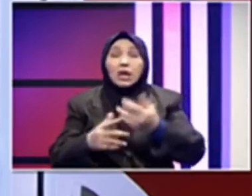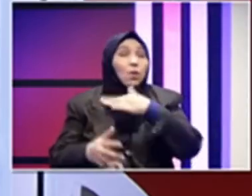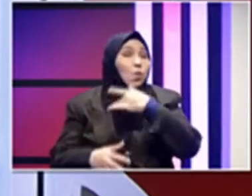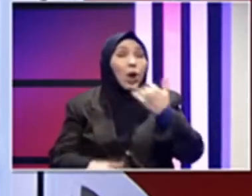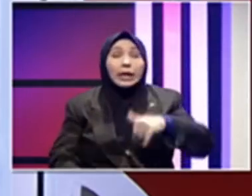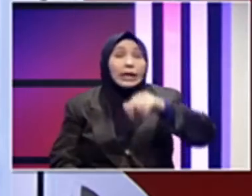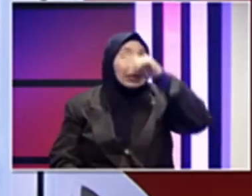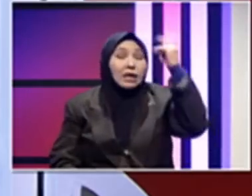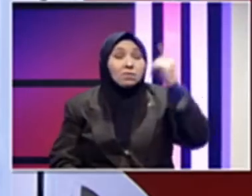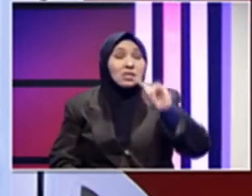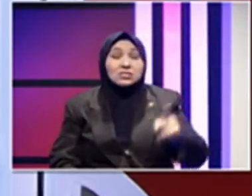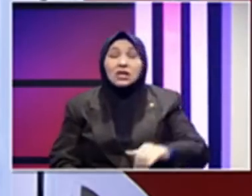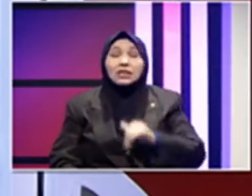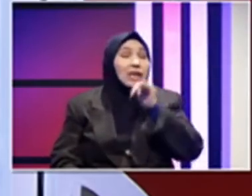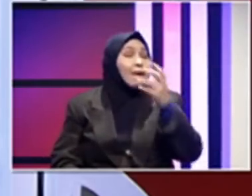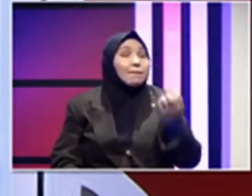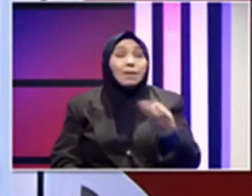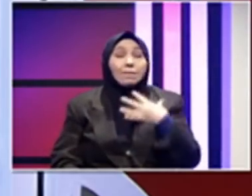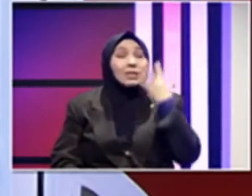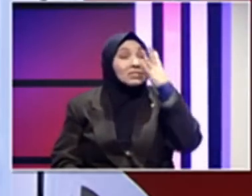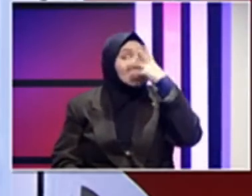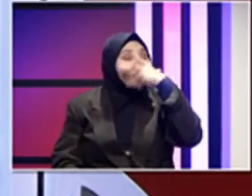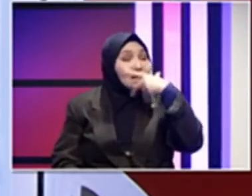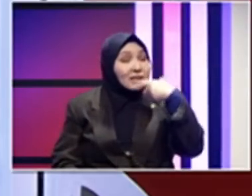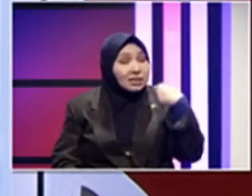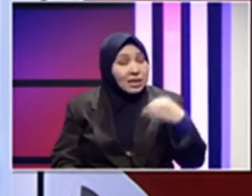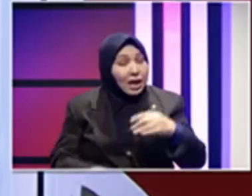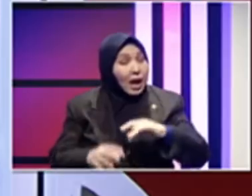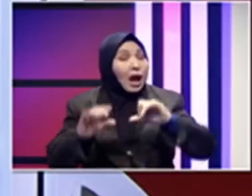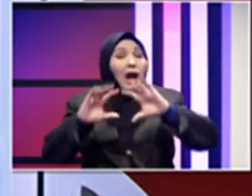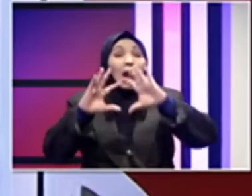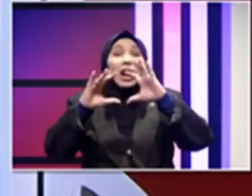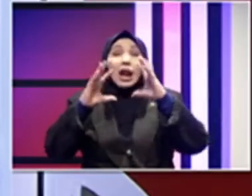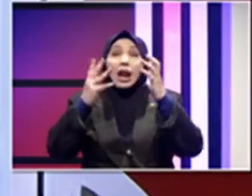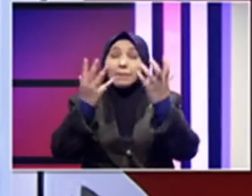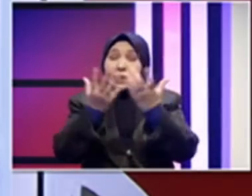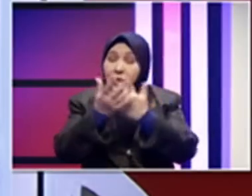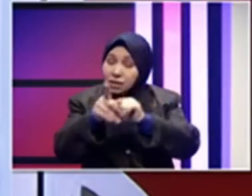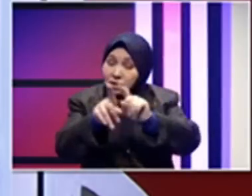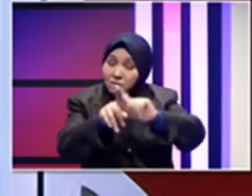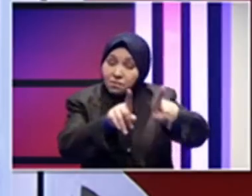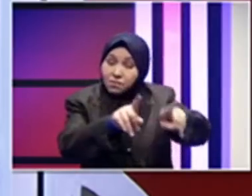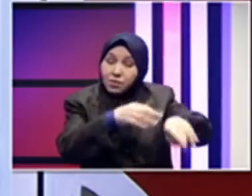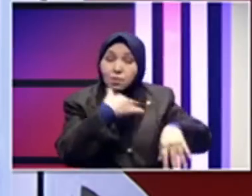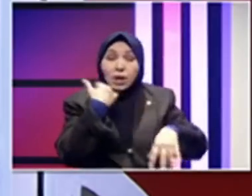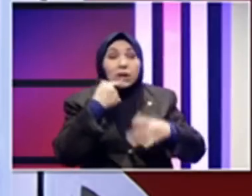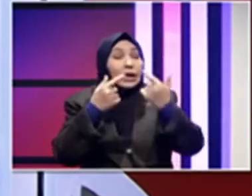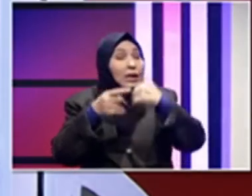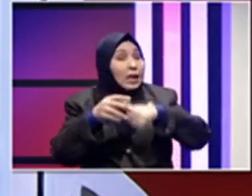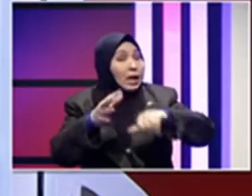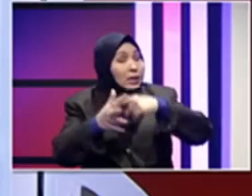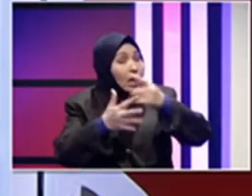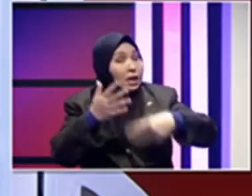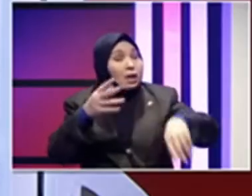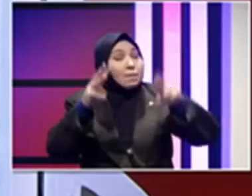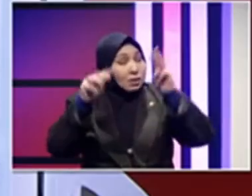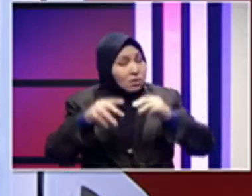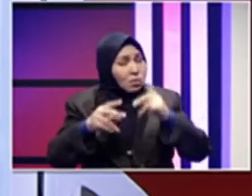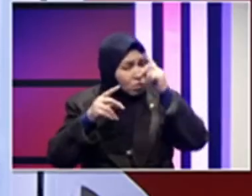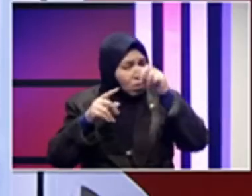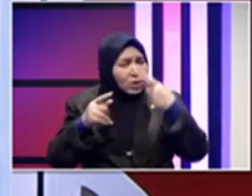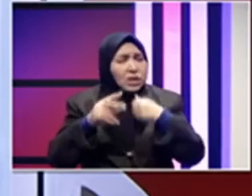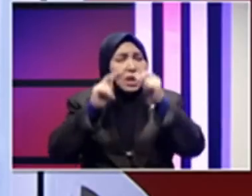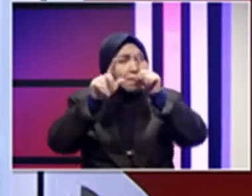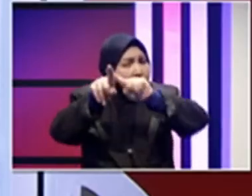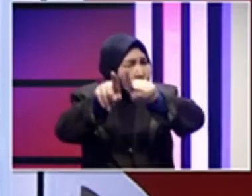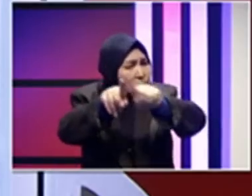pensel tu tak berapa cantiknya. Alam ini pelbagai warna di kalangan manusia untuk kita nampak